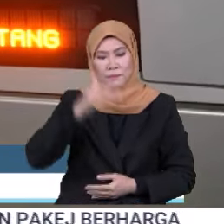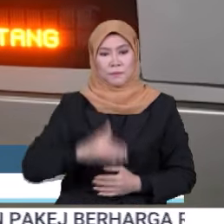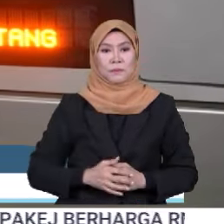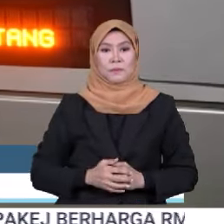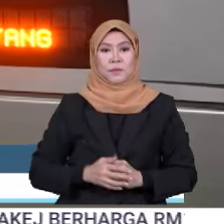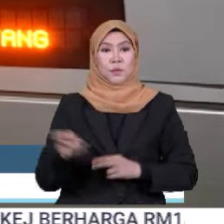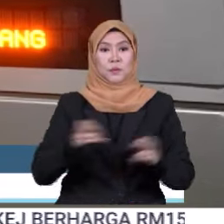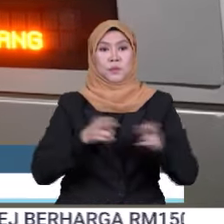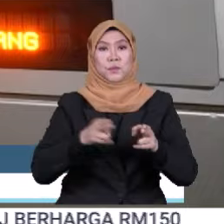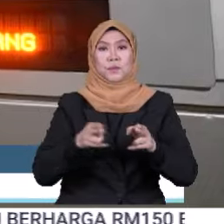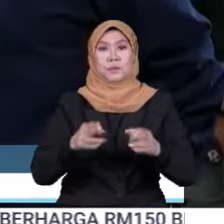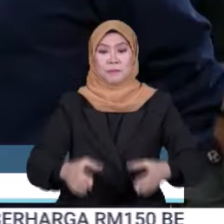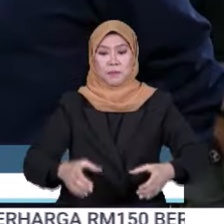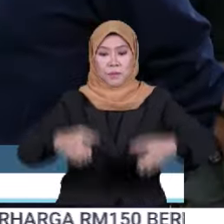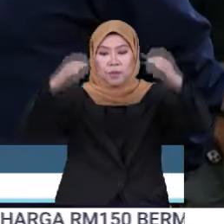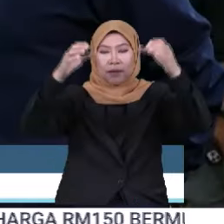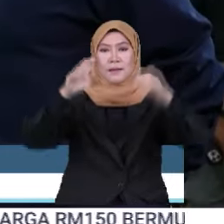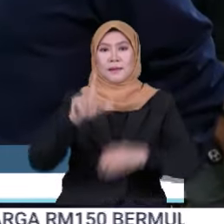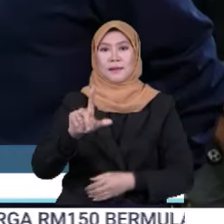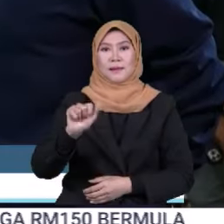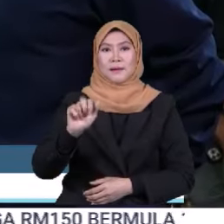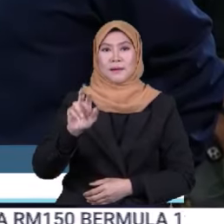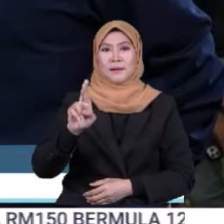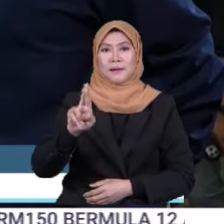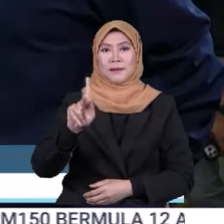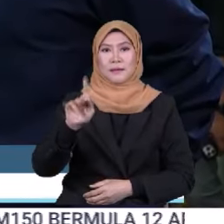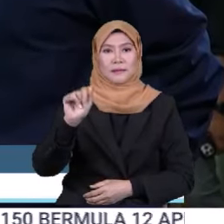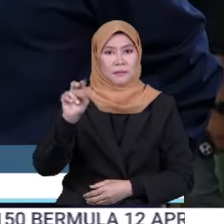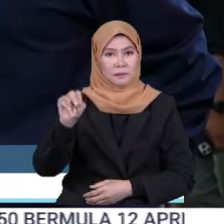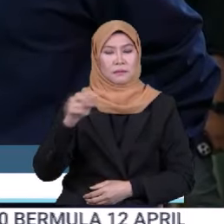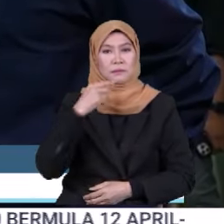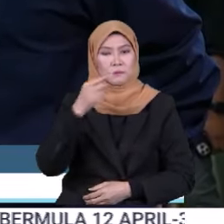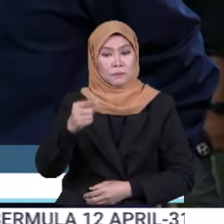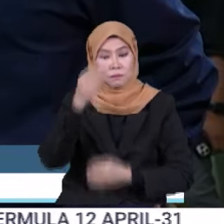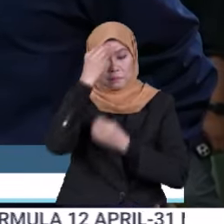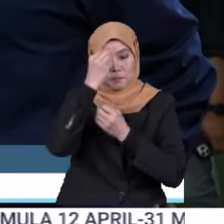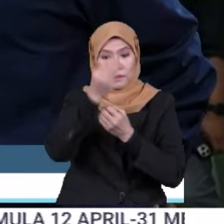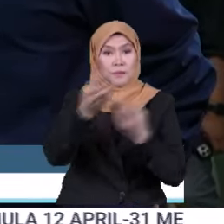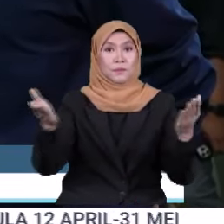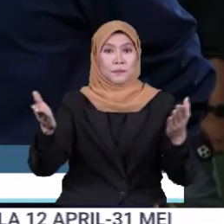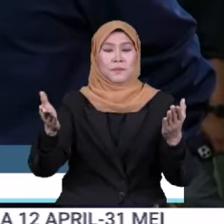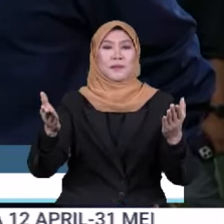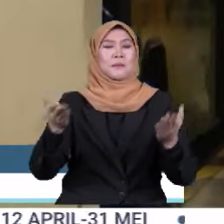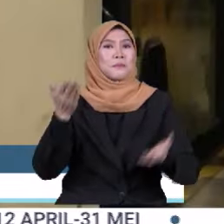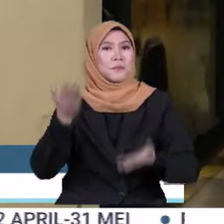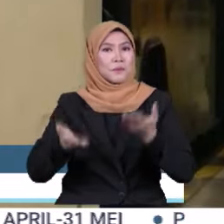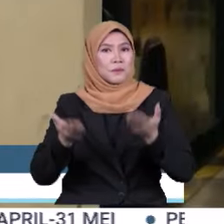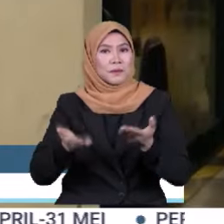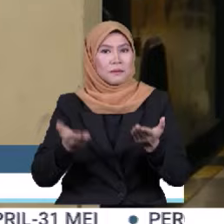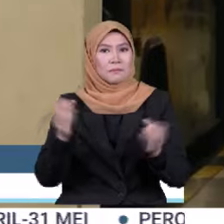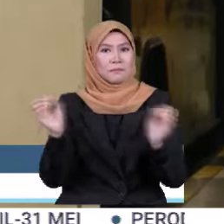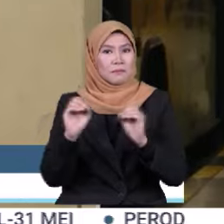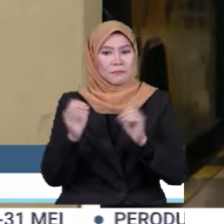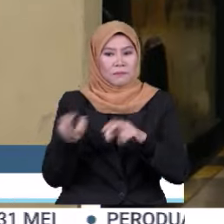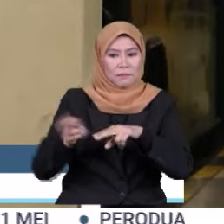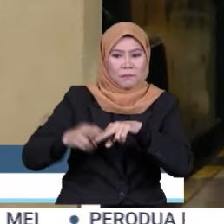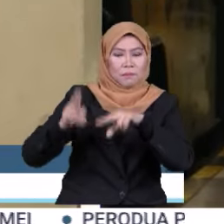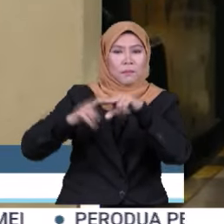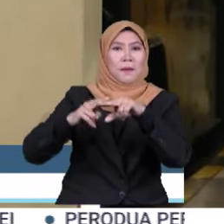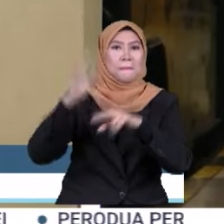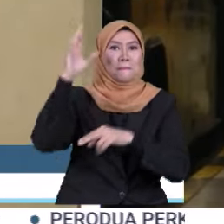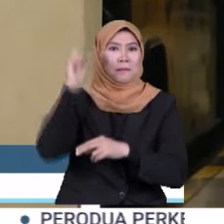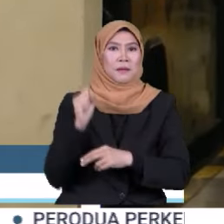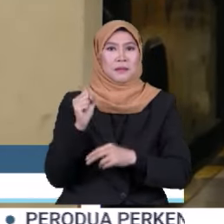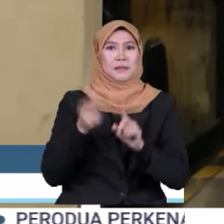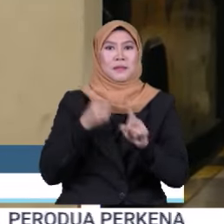Pengurus Bangunan Lakin Central, Muhammad Helmi Muhammad Afendi pula memaklumkan jangkaan tiada peningkatan penumpang bas